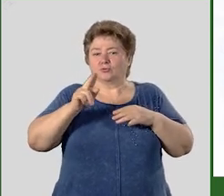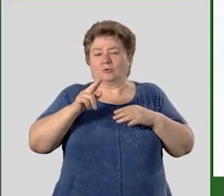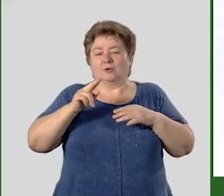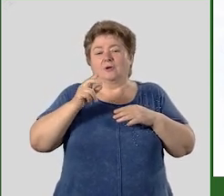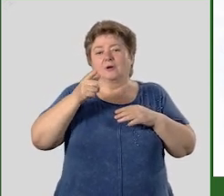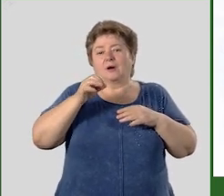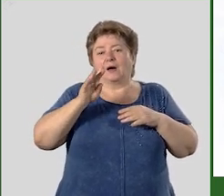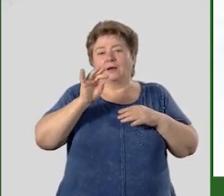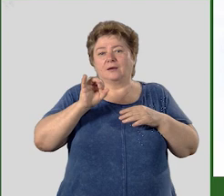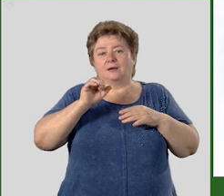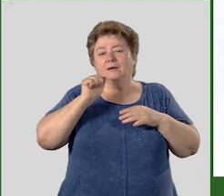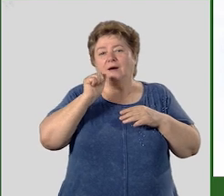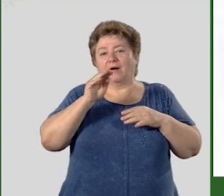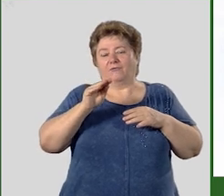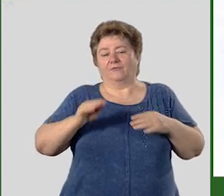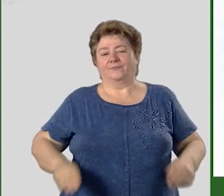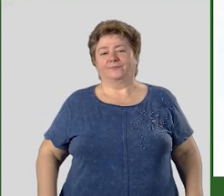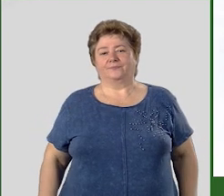жук Голиаф.